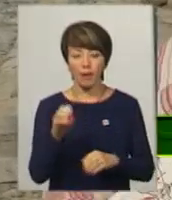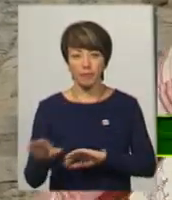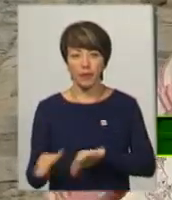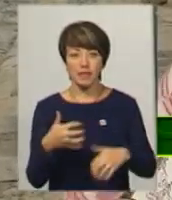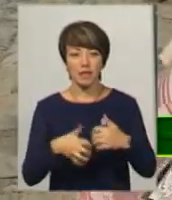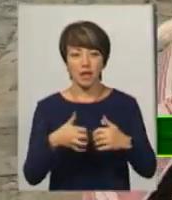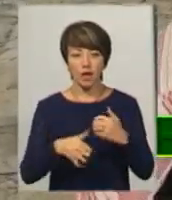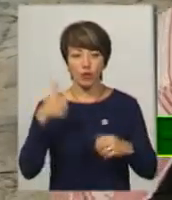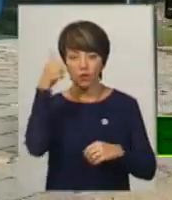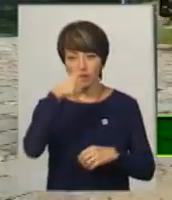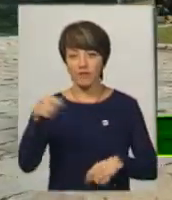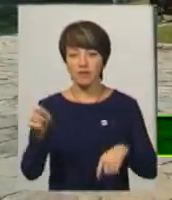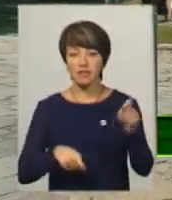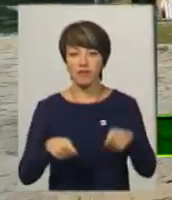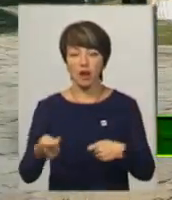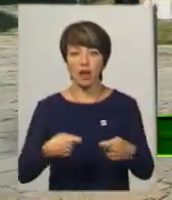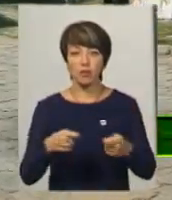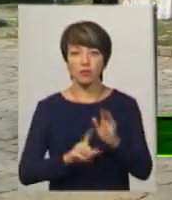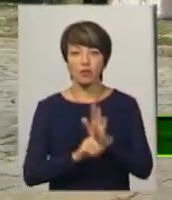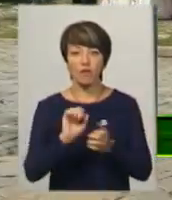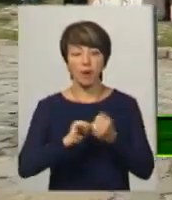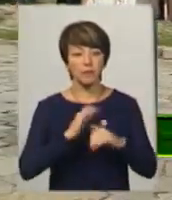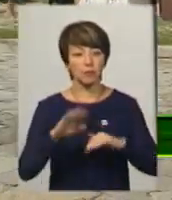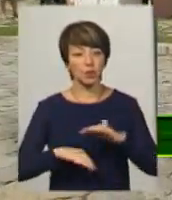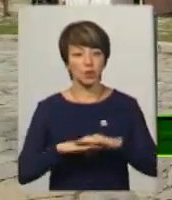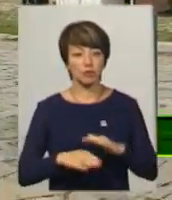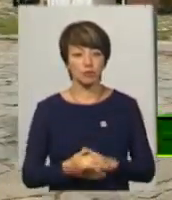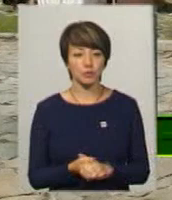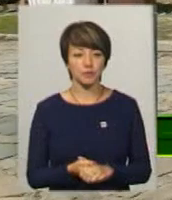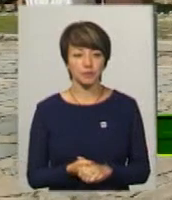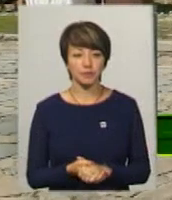Середньовічний фестиваль-ярмарок «Форпост» стартував у Кам'янці-Подільському.